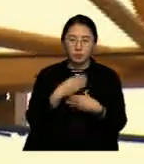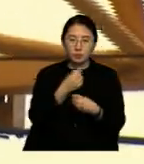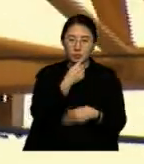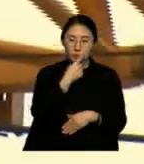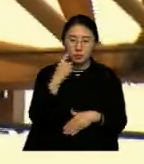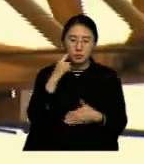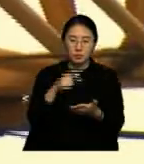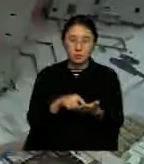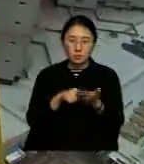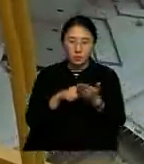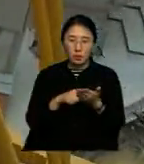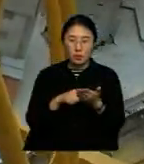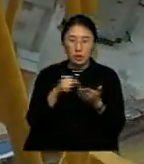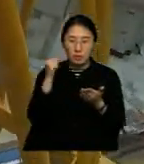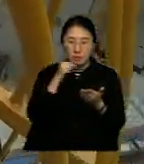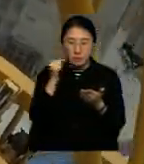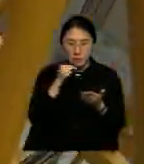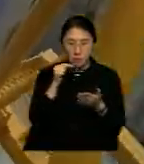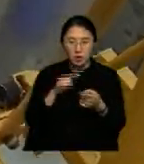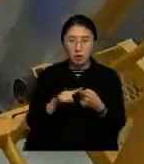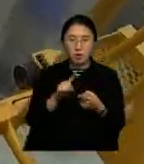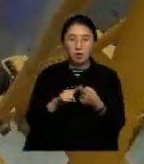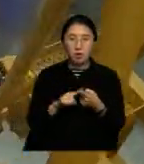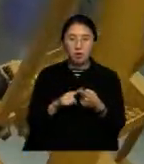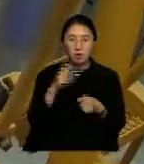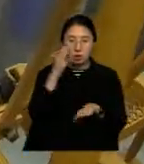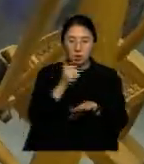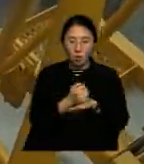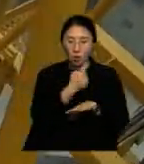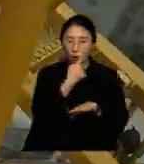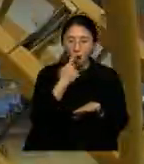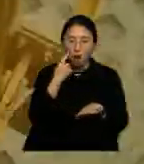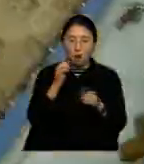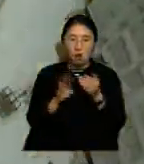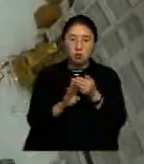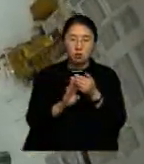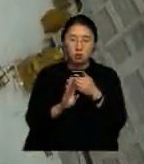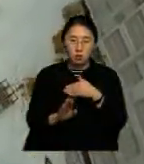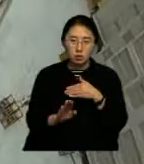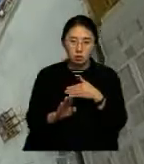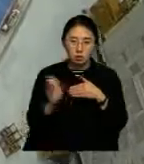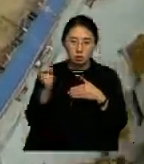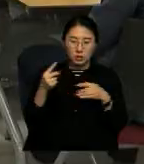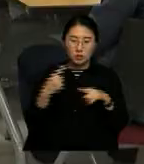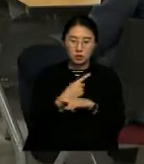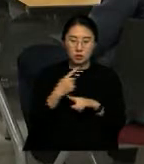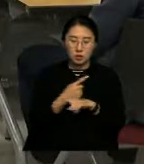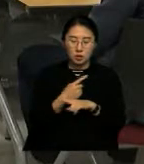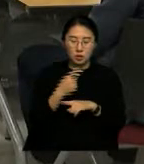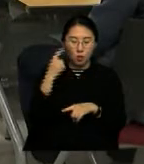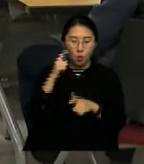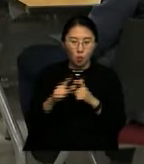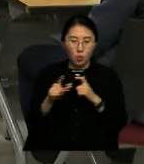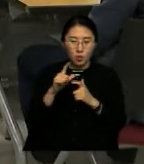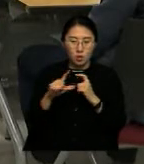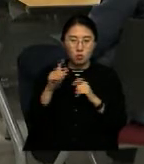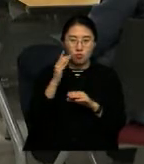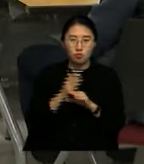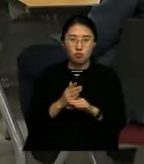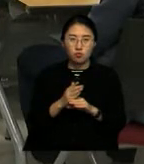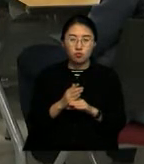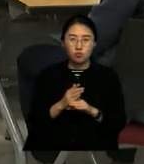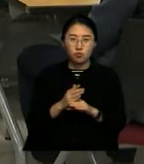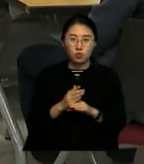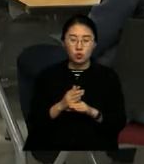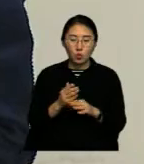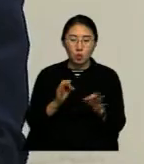안전점검에서 드러난 치명적인 결함 등에 대한 조치 결과를 확인하는 한편 제도 개선을 고민하고 있습니다. 시는